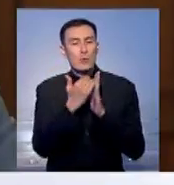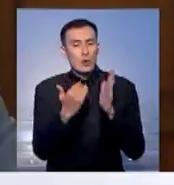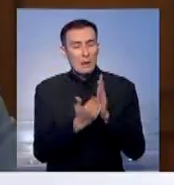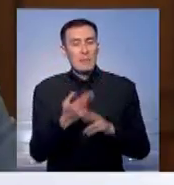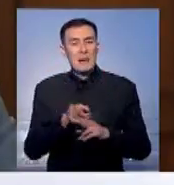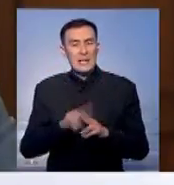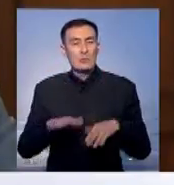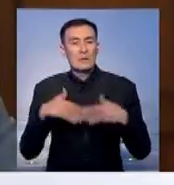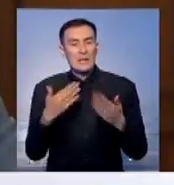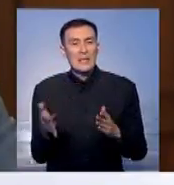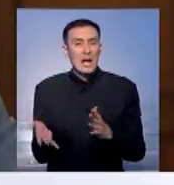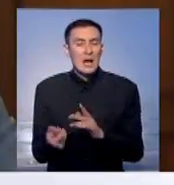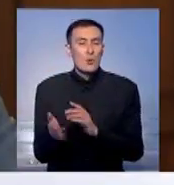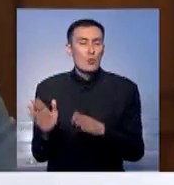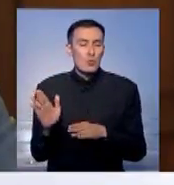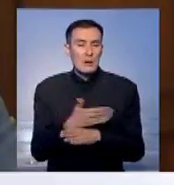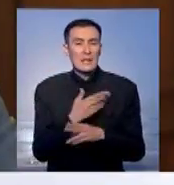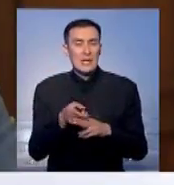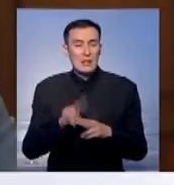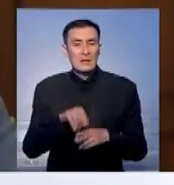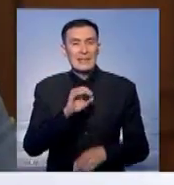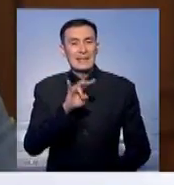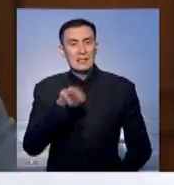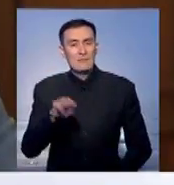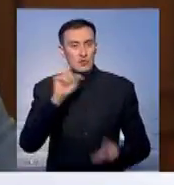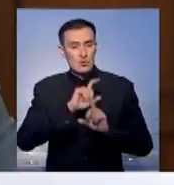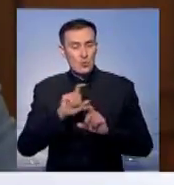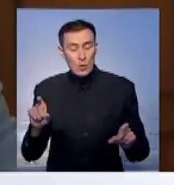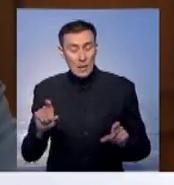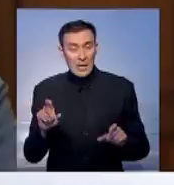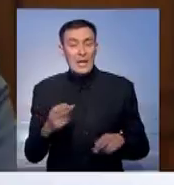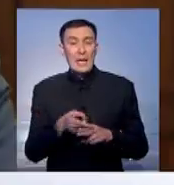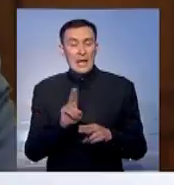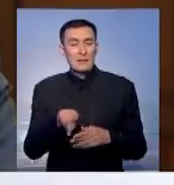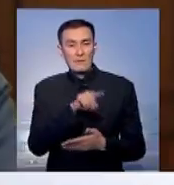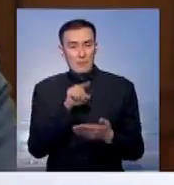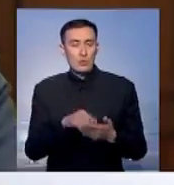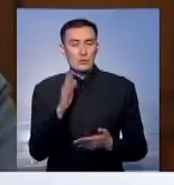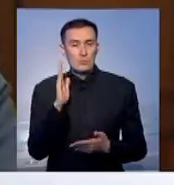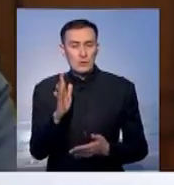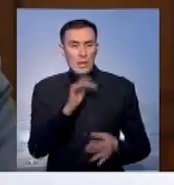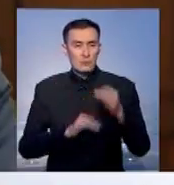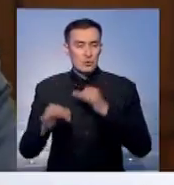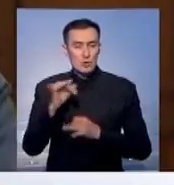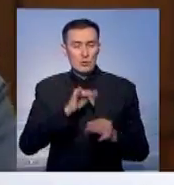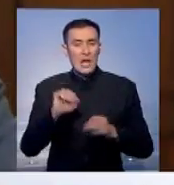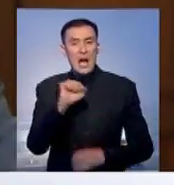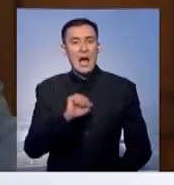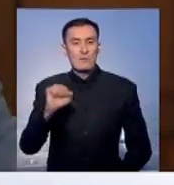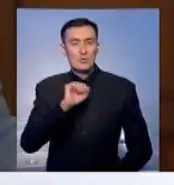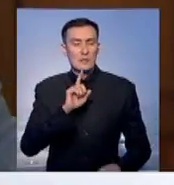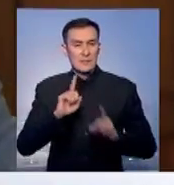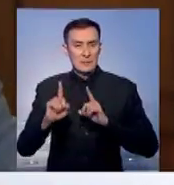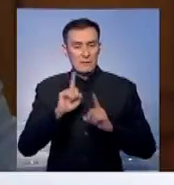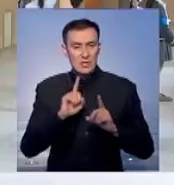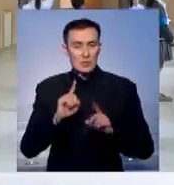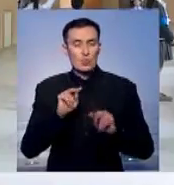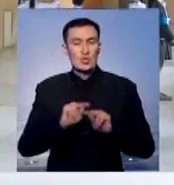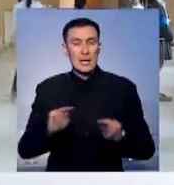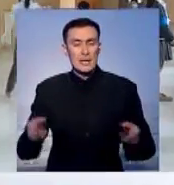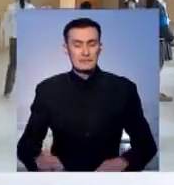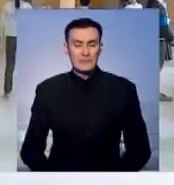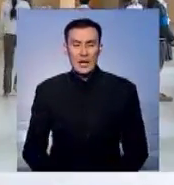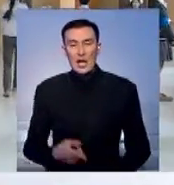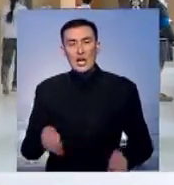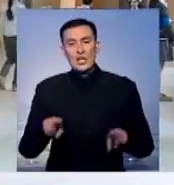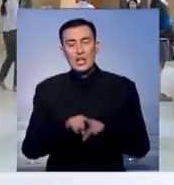Поэтому предложено отменить проведение подобного тестирования в школах. Эти моменты будут всесторонне обсуждены на августовском совещании учителей.